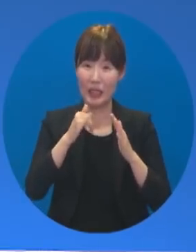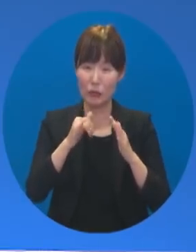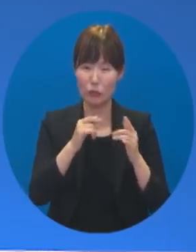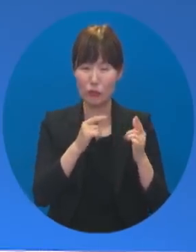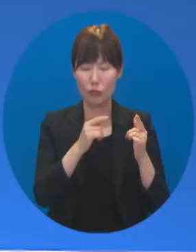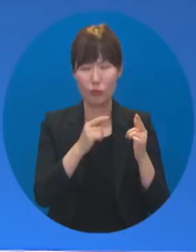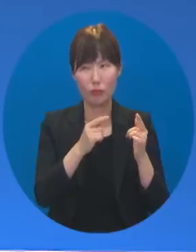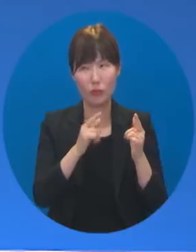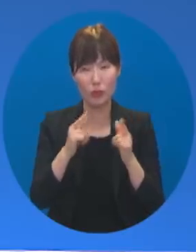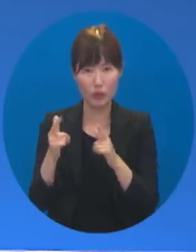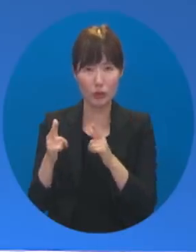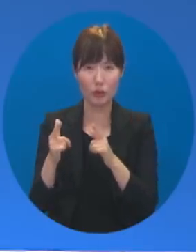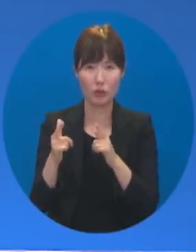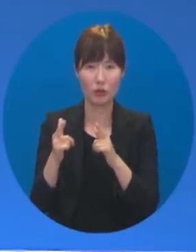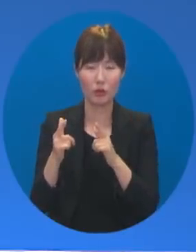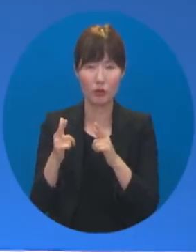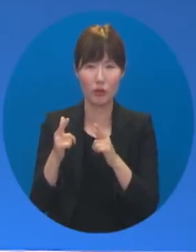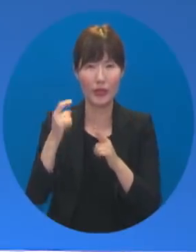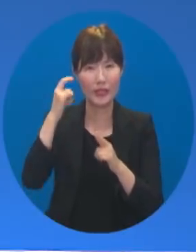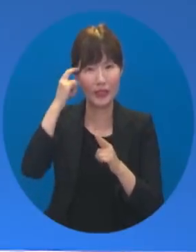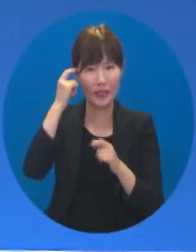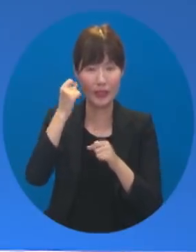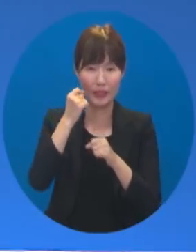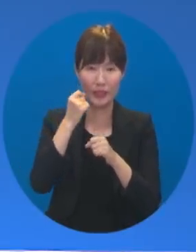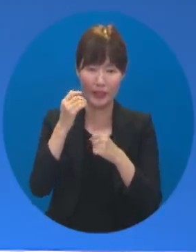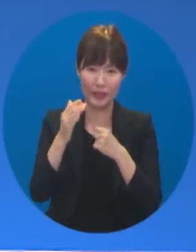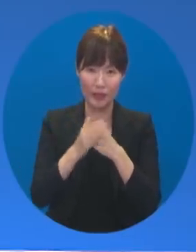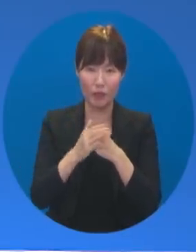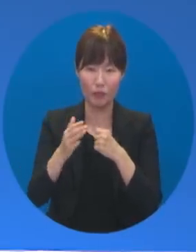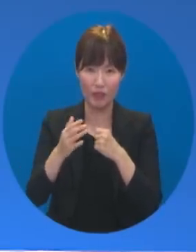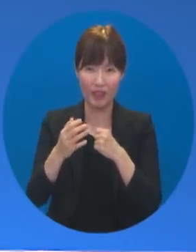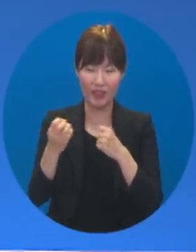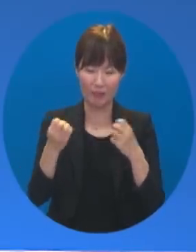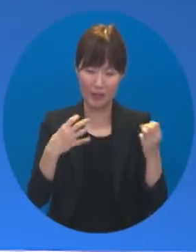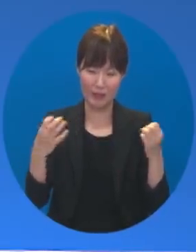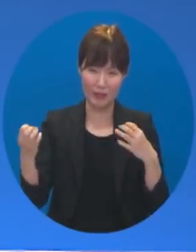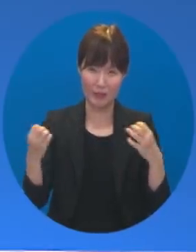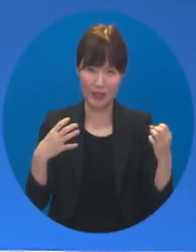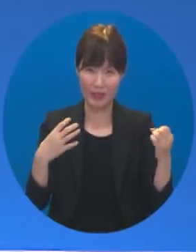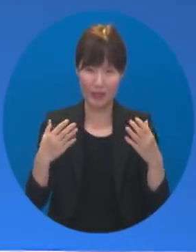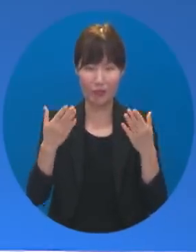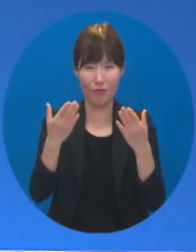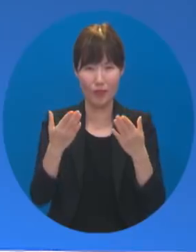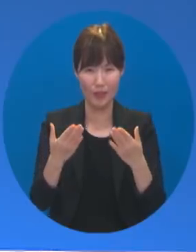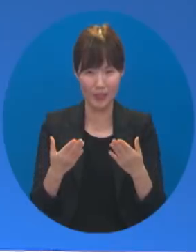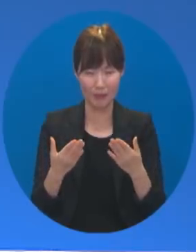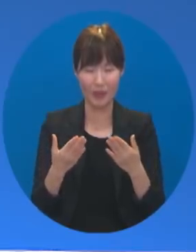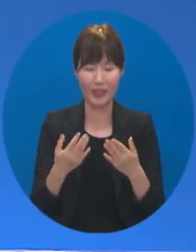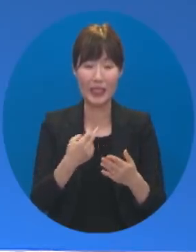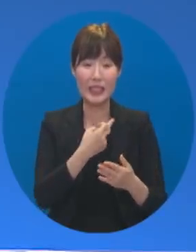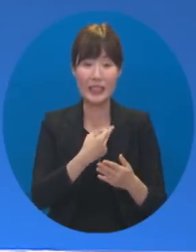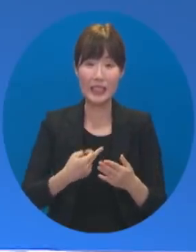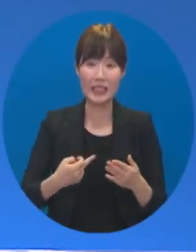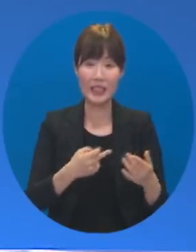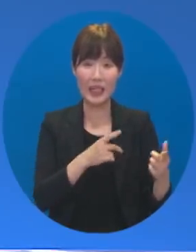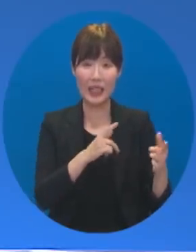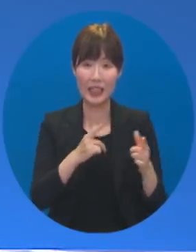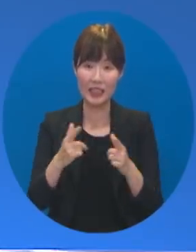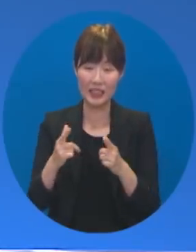것이겠지만 네, 제자들처럼 그렇게 말아보면서 이유가